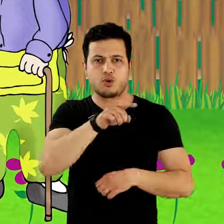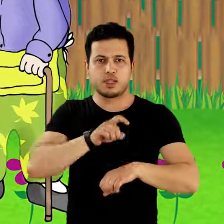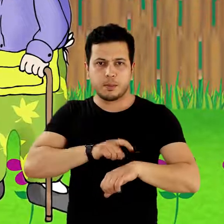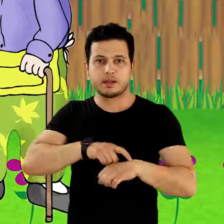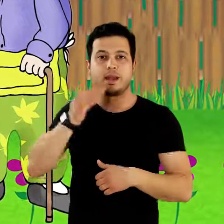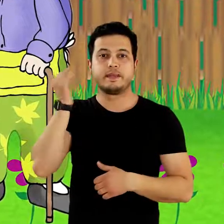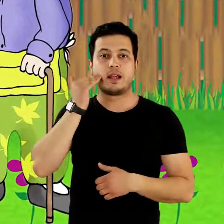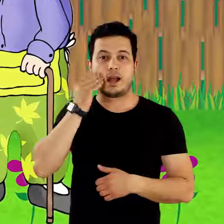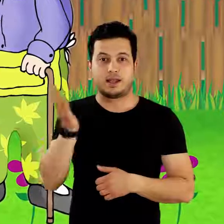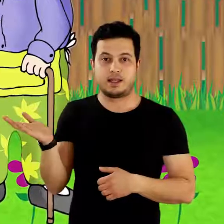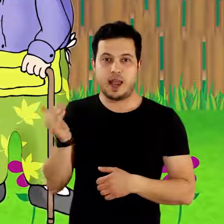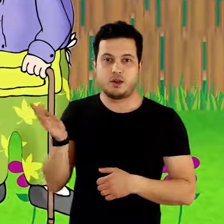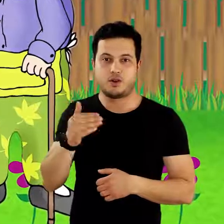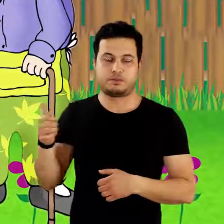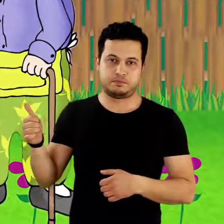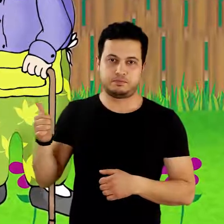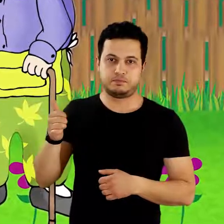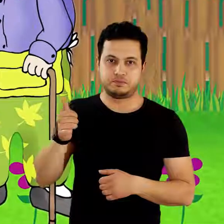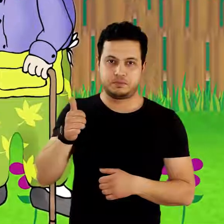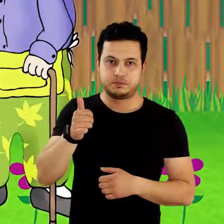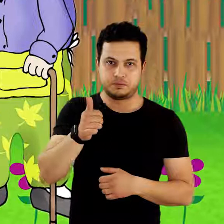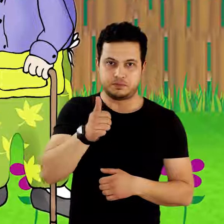de yanlarına gelmiş.